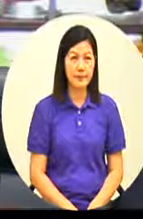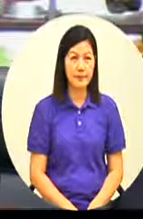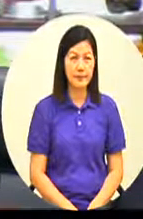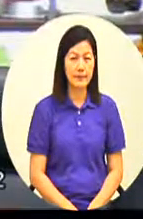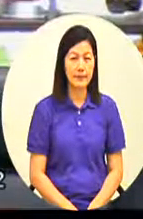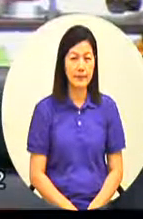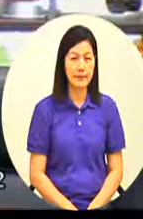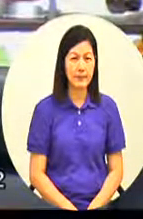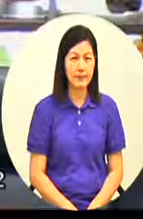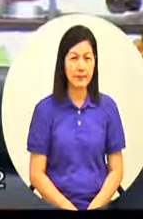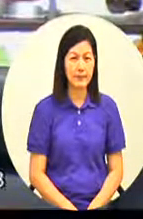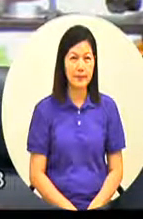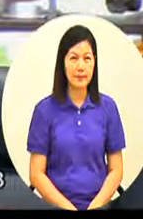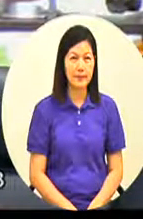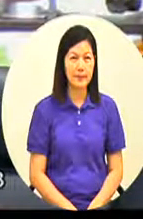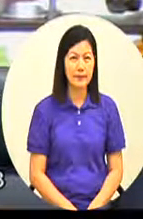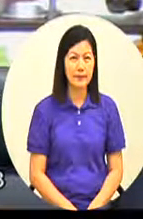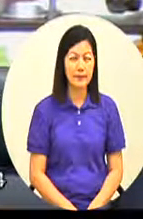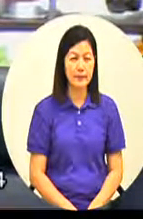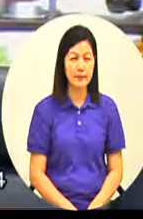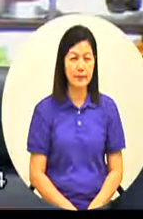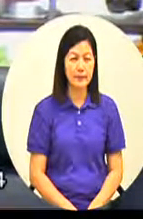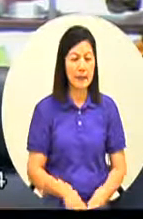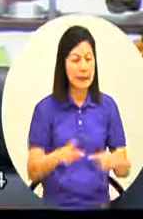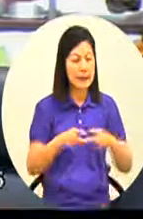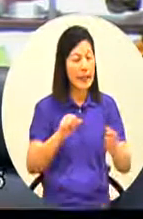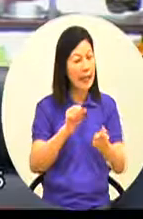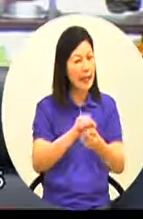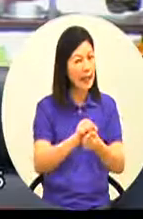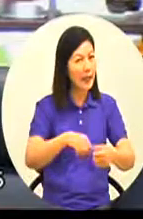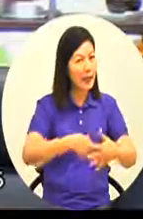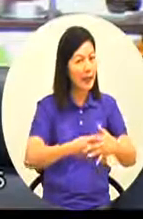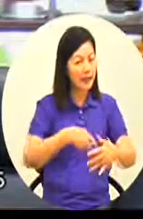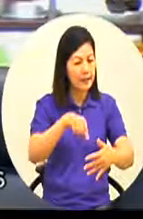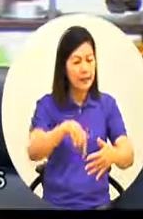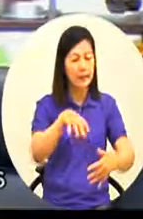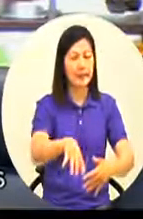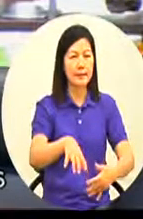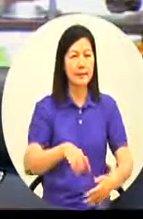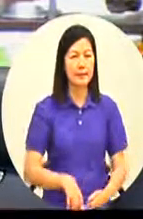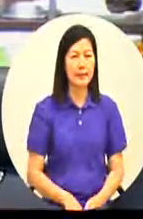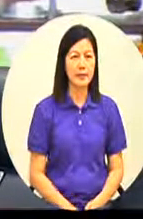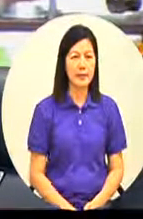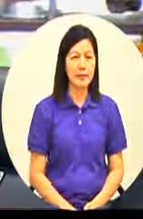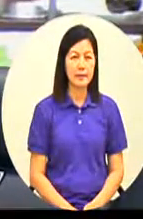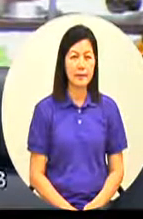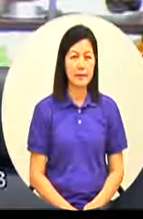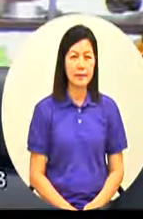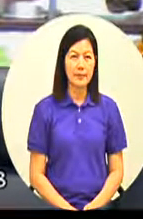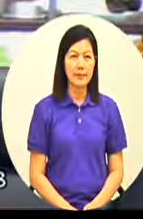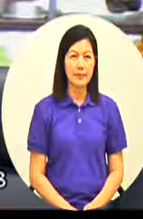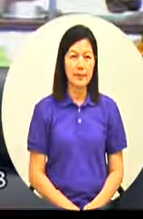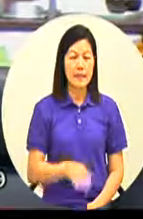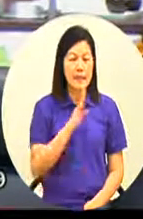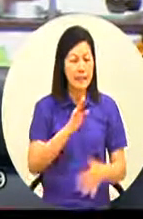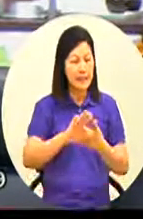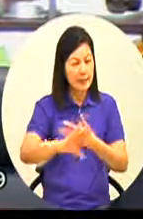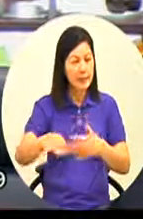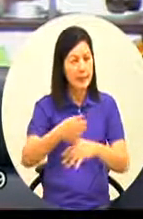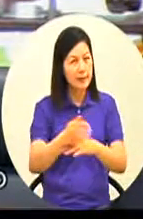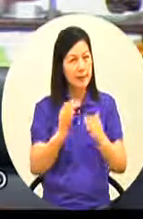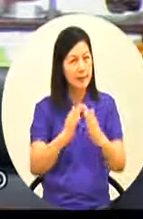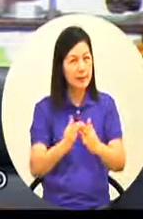因为我们这个澄清湖哈，这个地方是我们哈。其他的县市